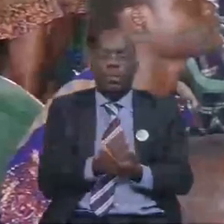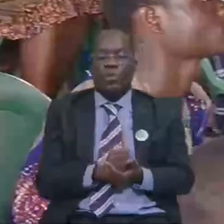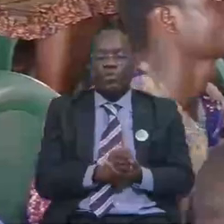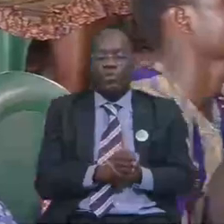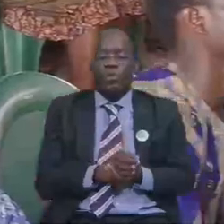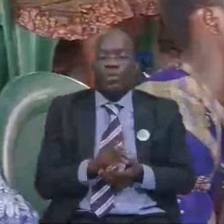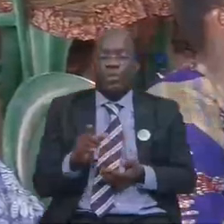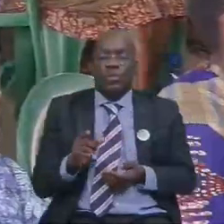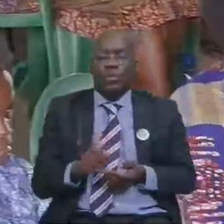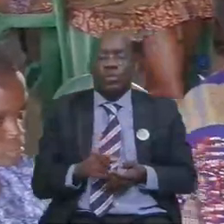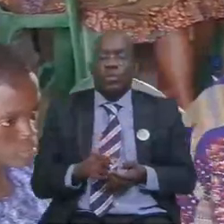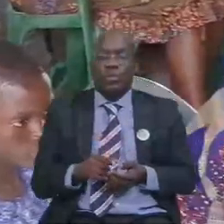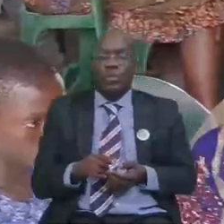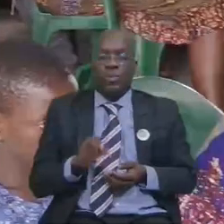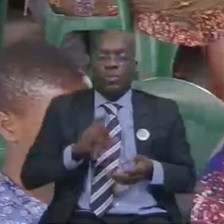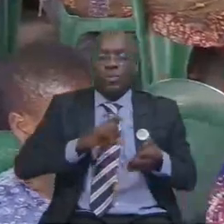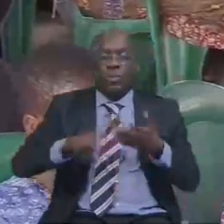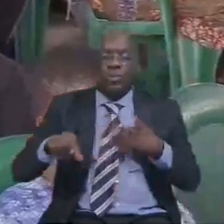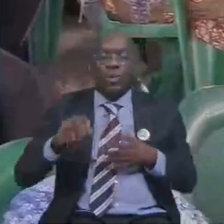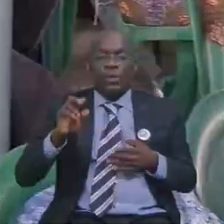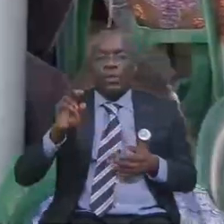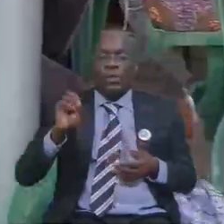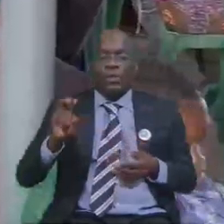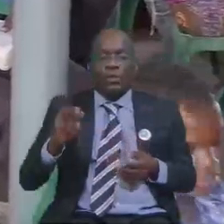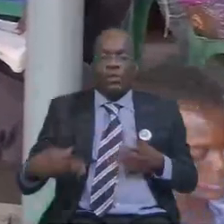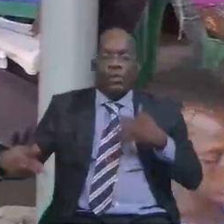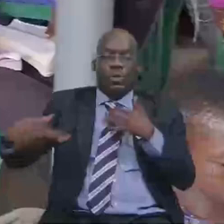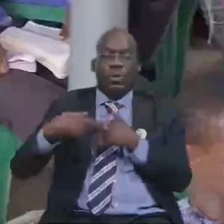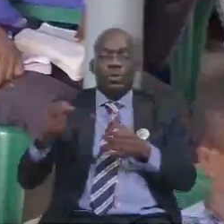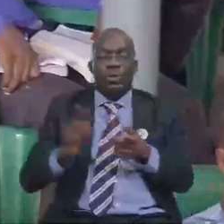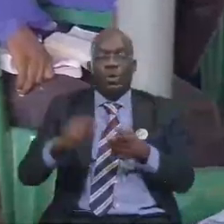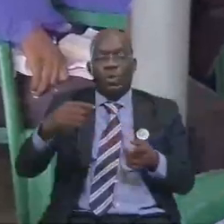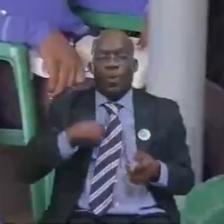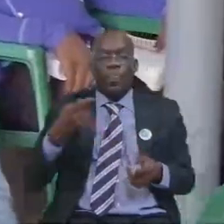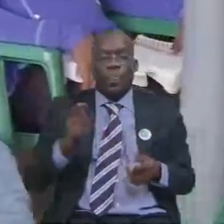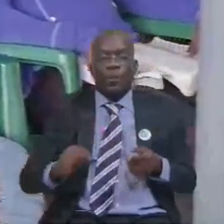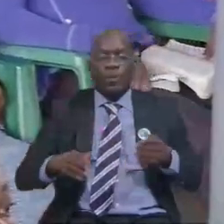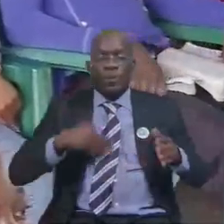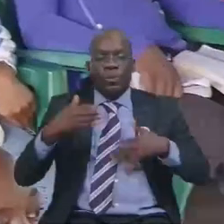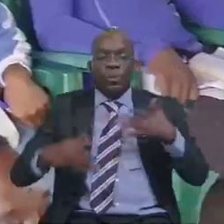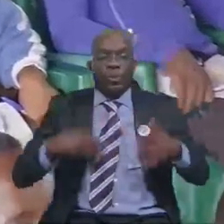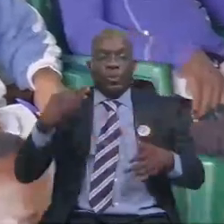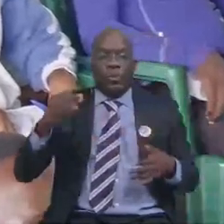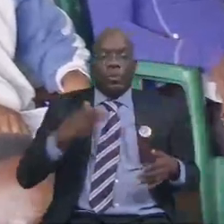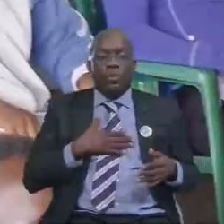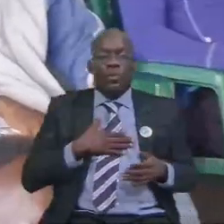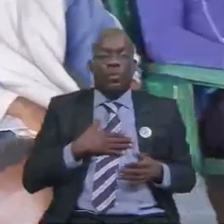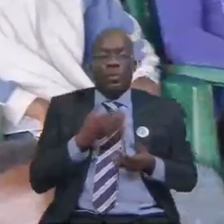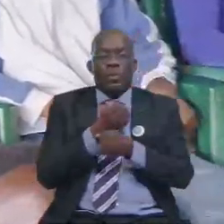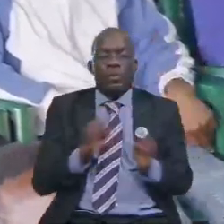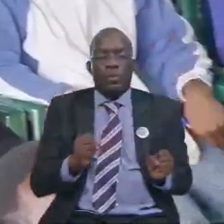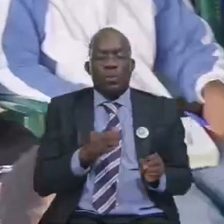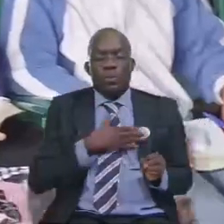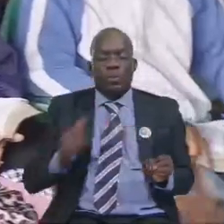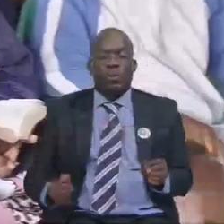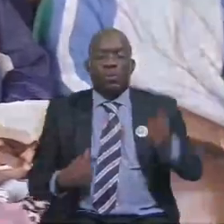14 rends-moi la joie de ton salut et quand l'esprit de